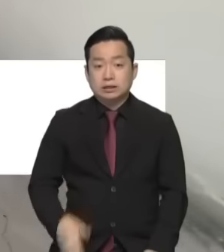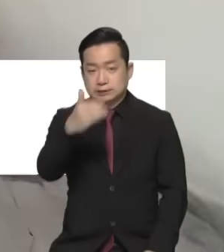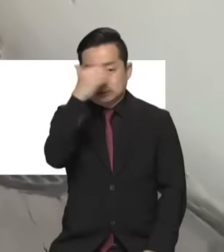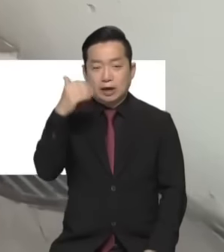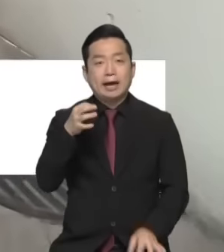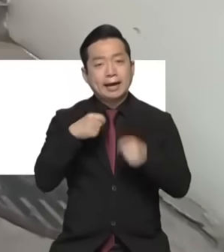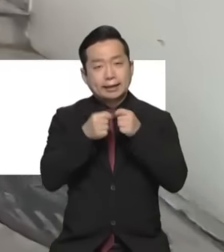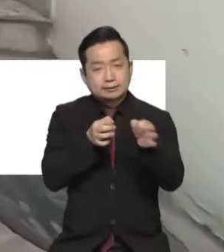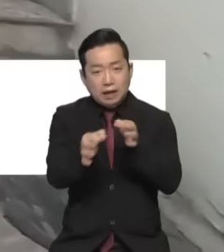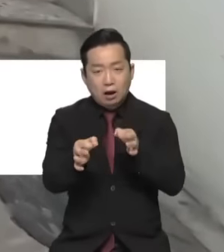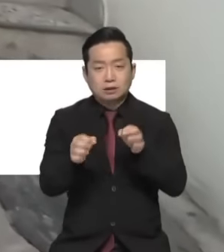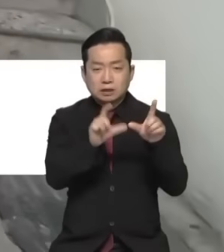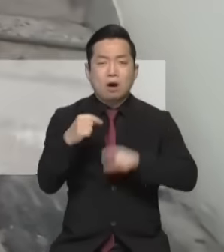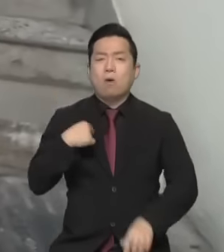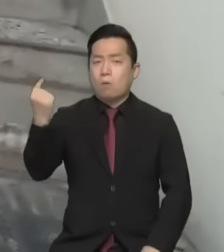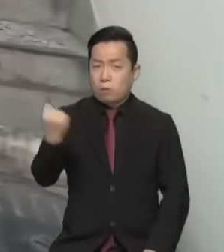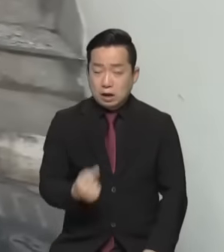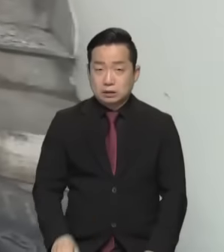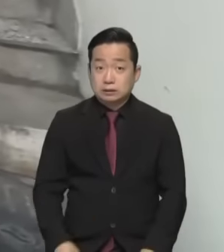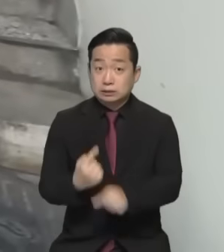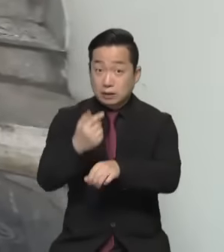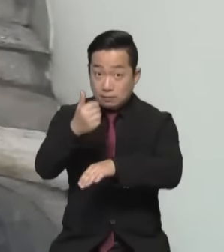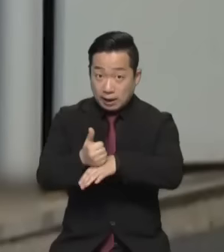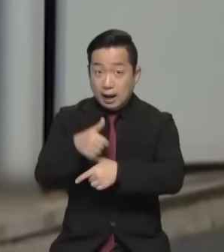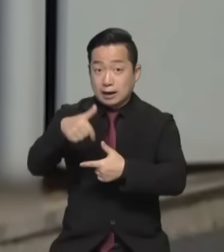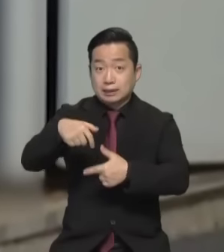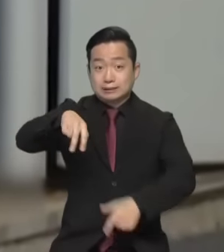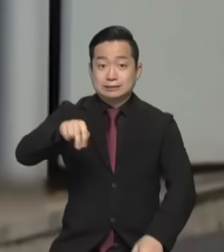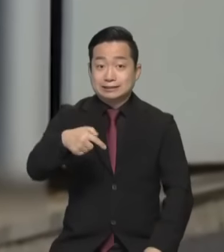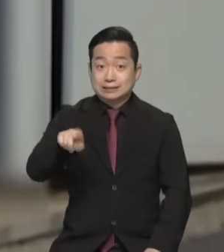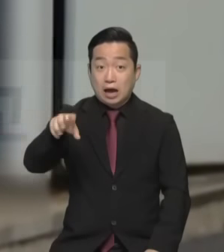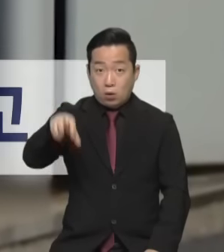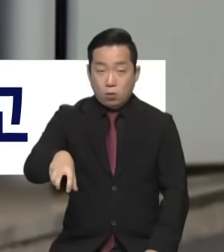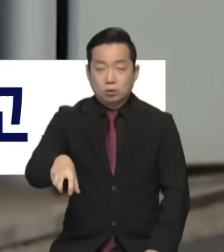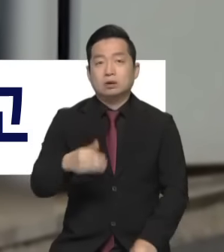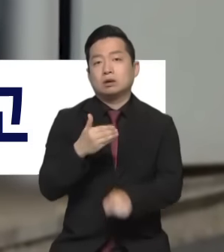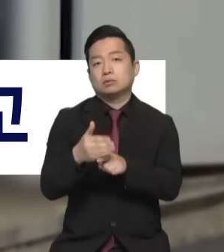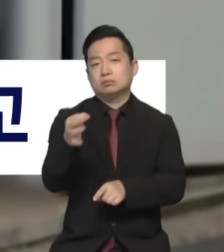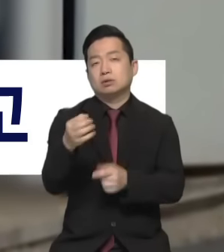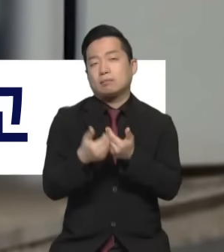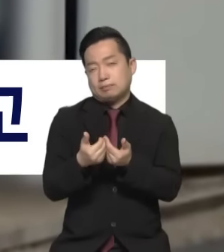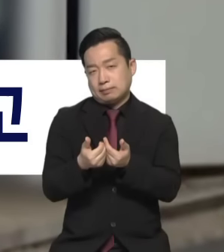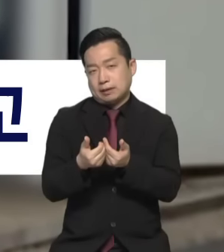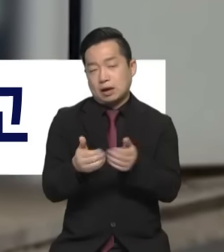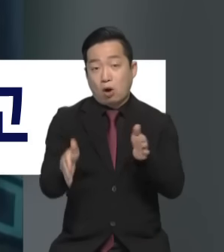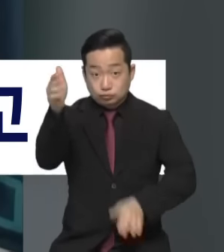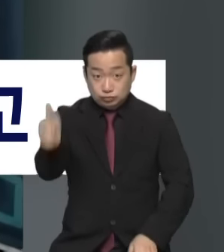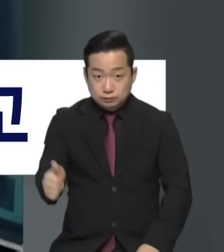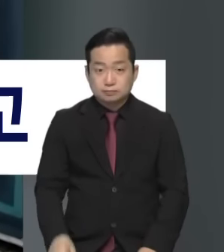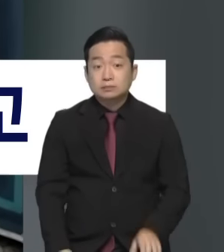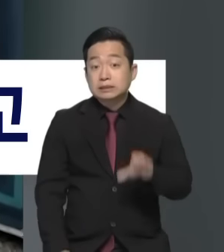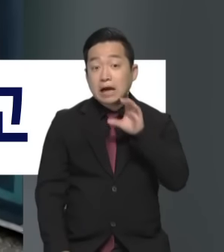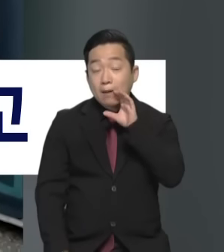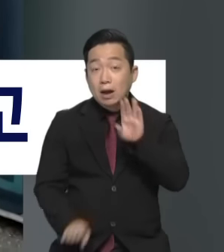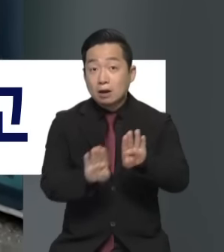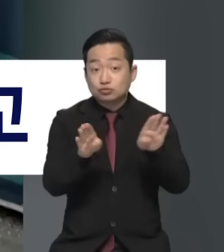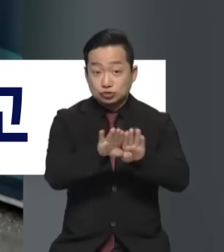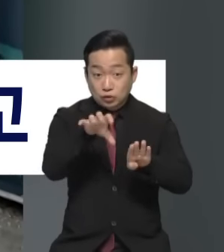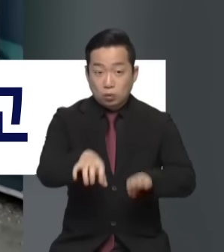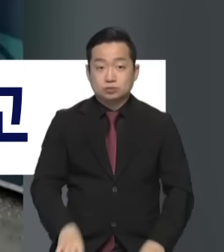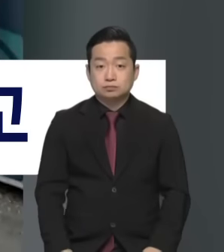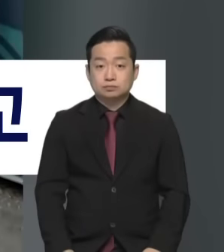해서 이 동네를 살려보자고 왔는데. 지난해 말 강남 신사동에선 임대료 문제로 갈등을 빚던 건물주가 카페 출입구에